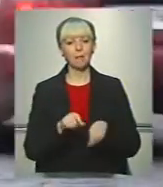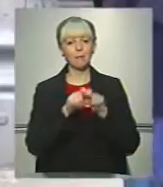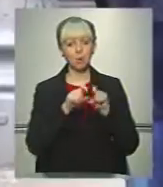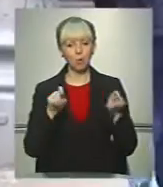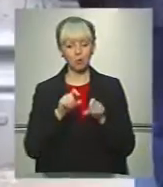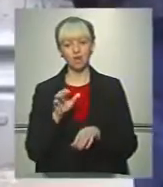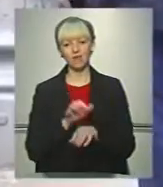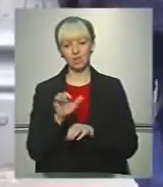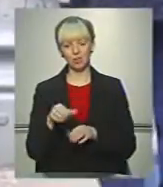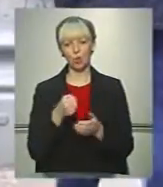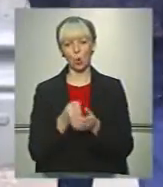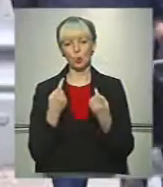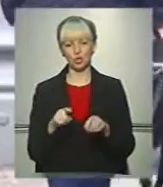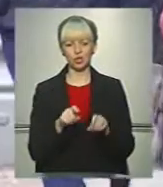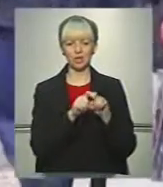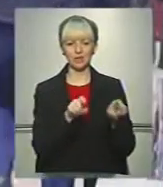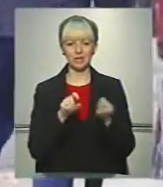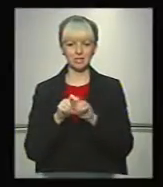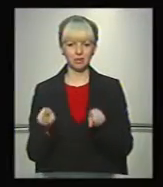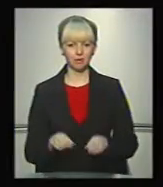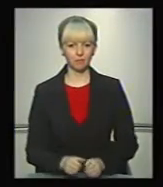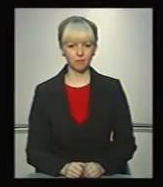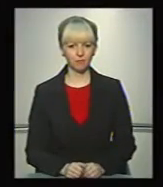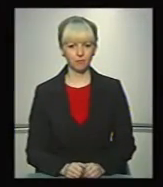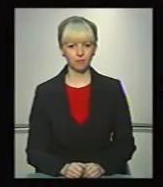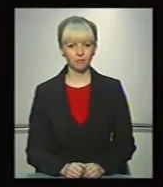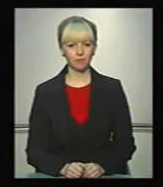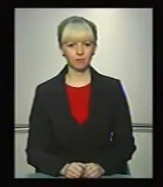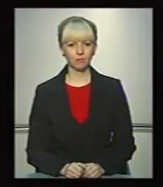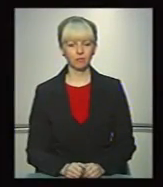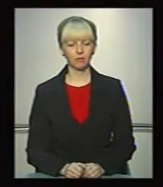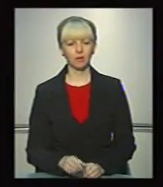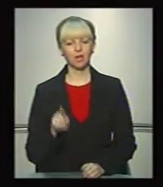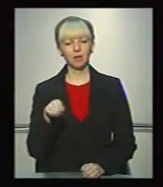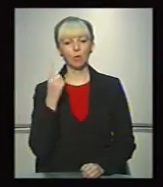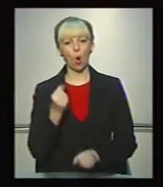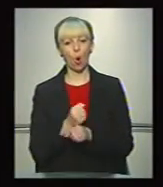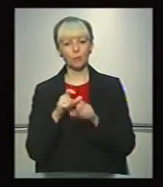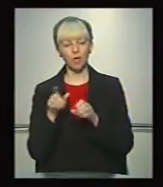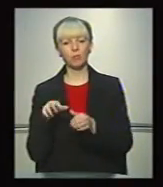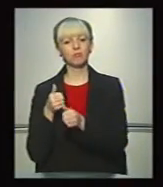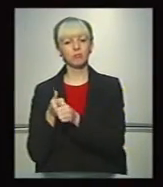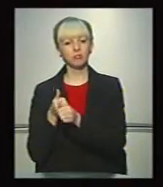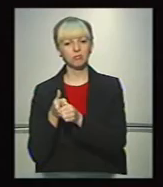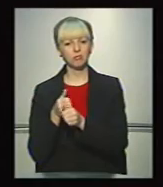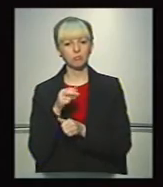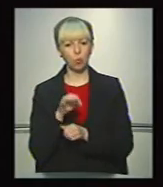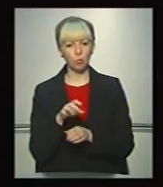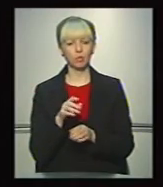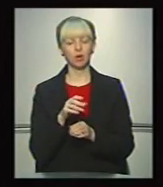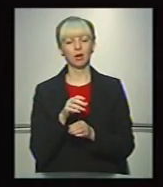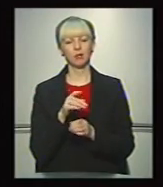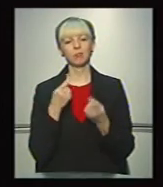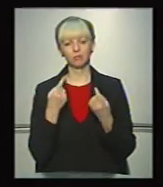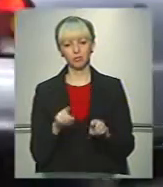пунктах відправляють до інших відділень. Великі. Аптека нижчі, одна аптека, слідом йде пункт,